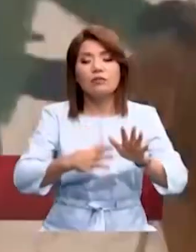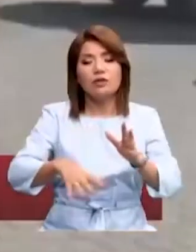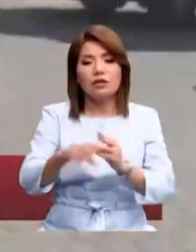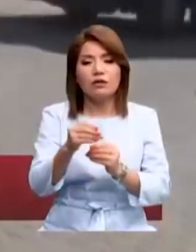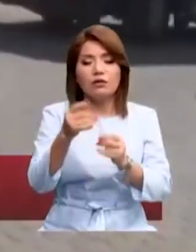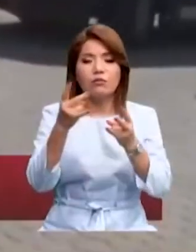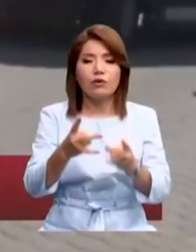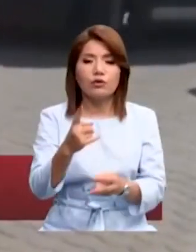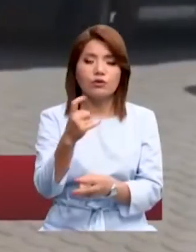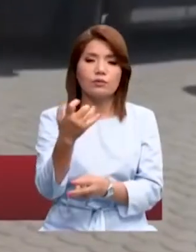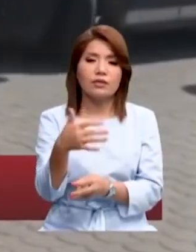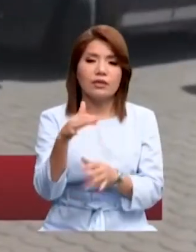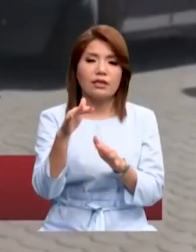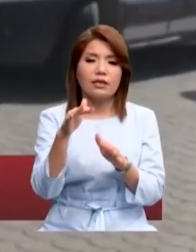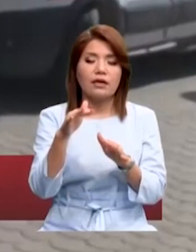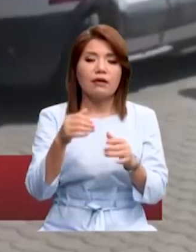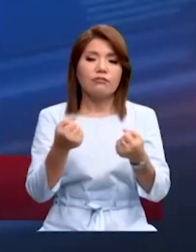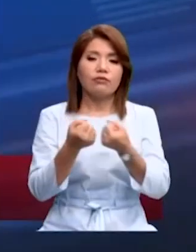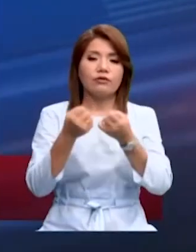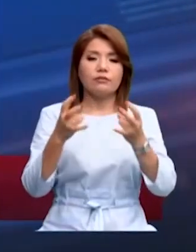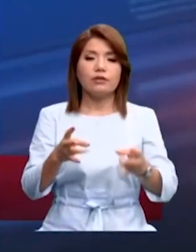произошло 150 аварий со смертельным исходом.